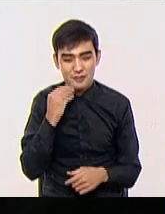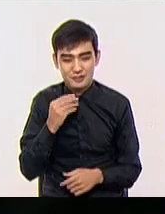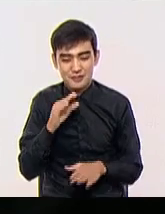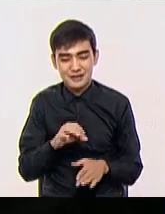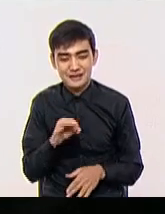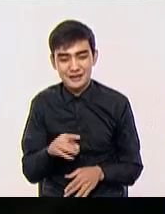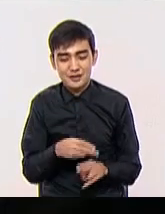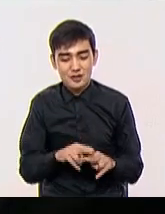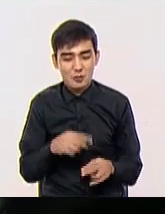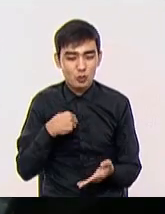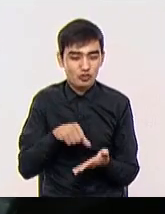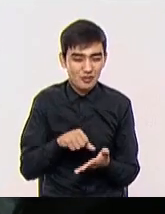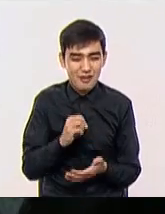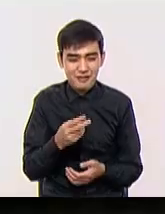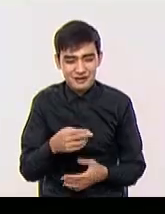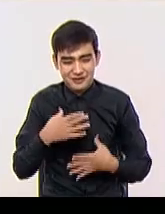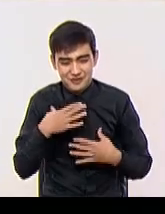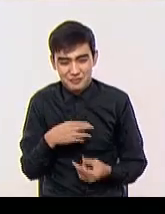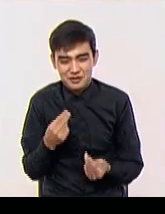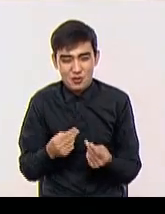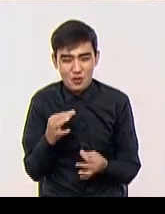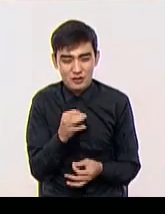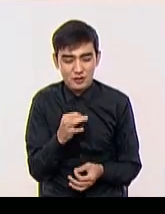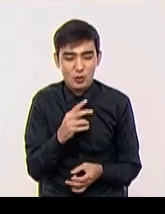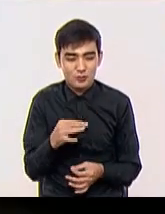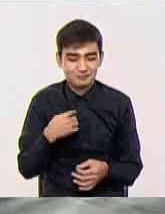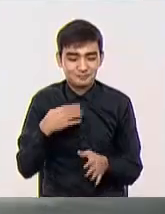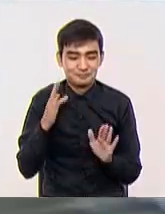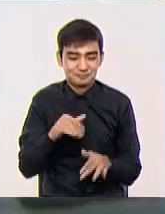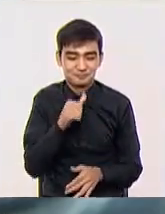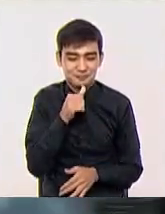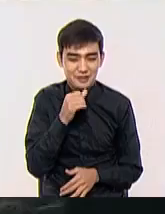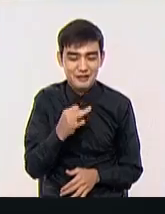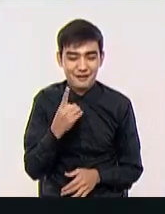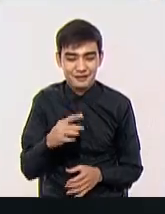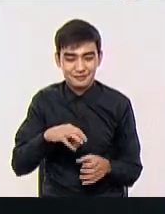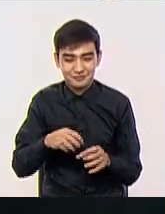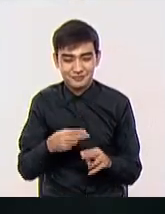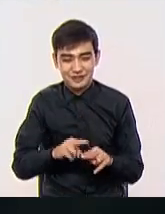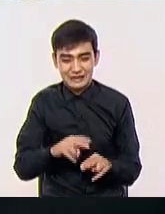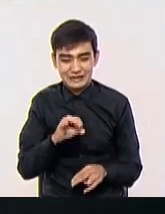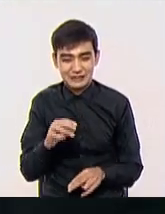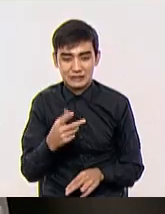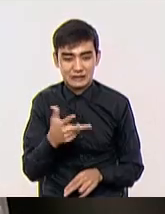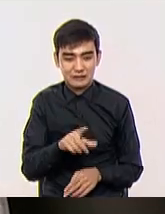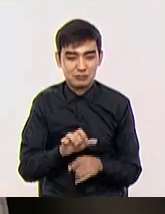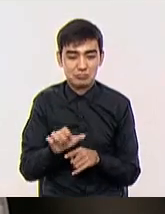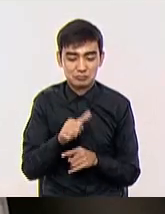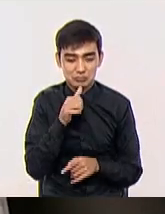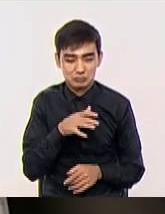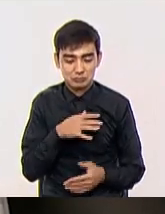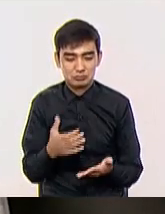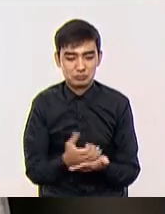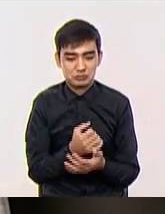рассказывает, что никогда не участвовал в акциях и розыгрышах, однако решился. Всего одна крышка из трех от вкуснейшего напитка стала для